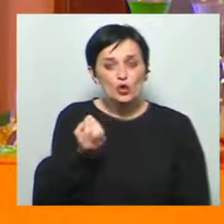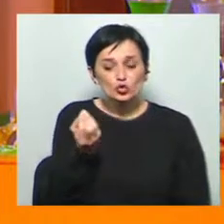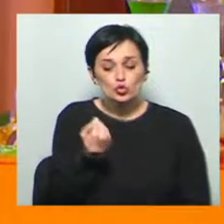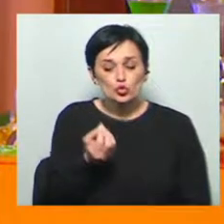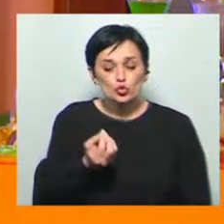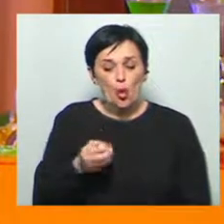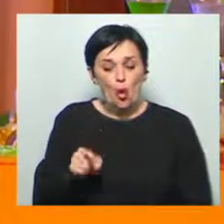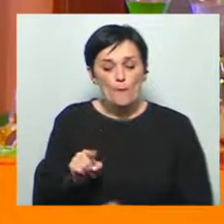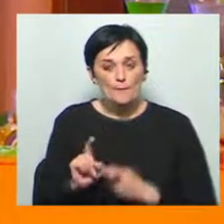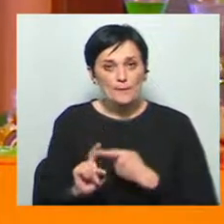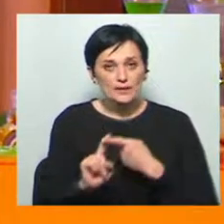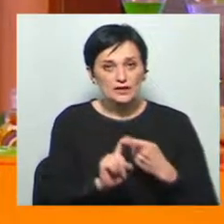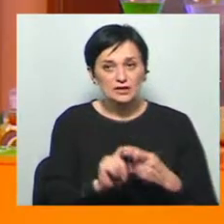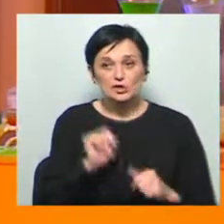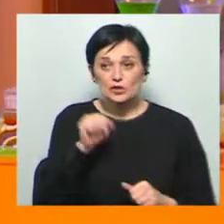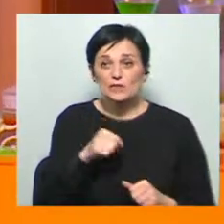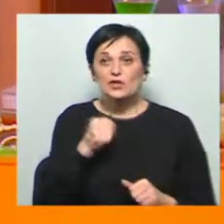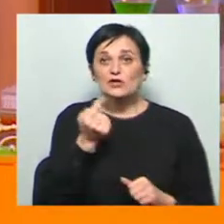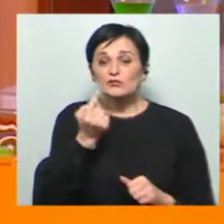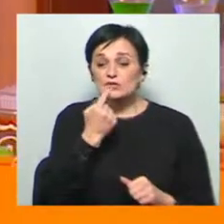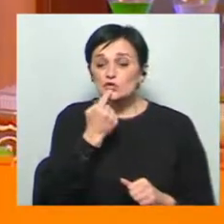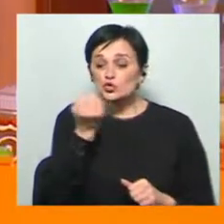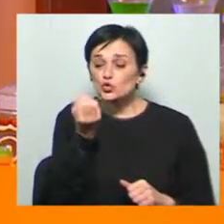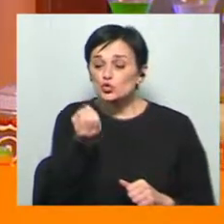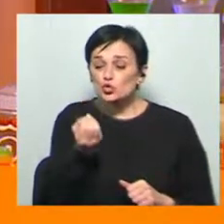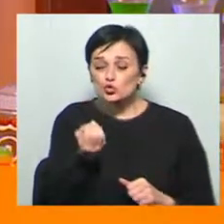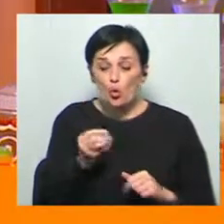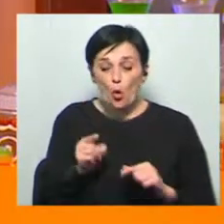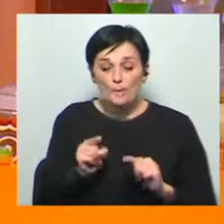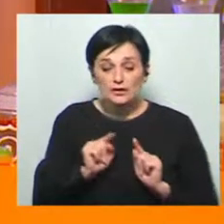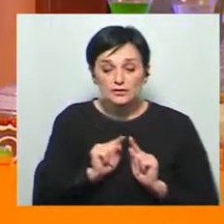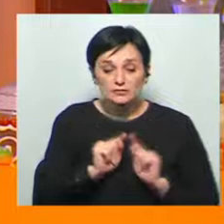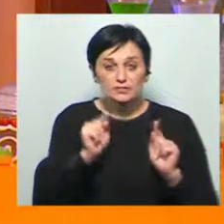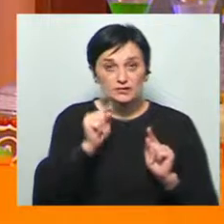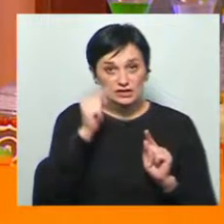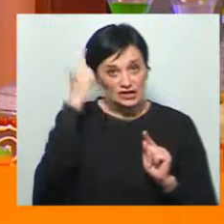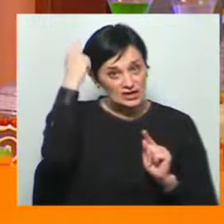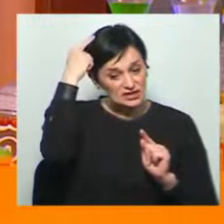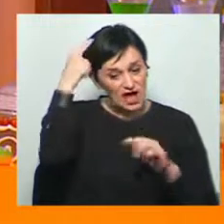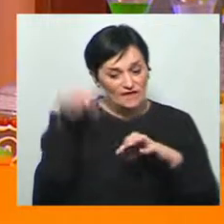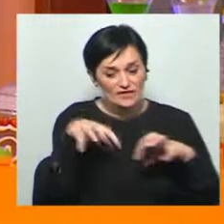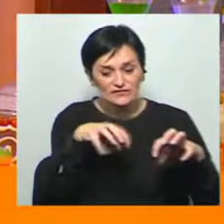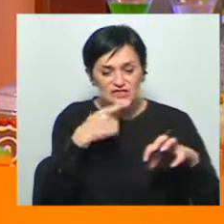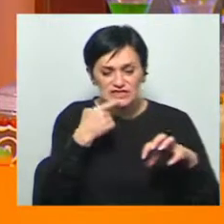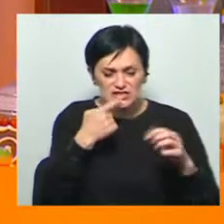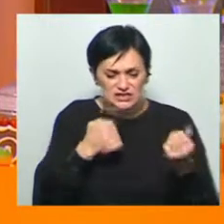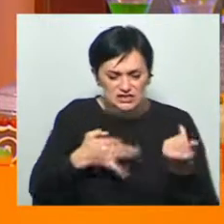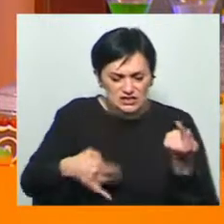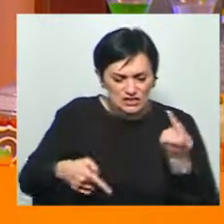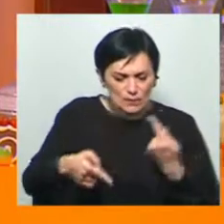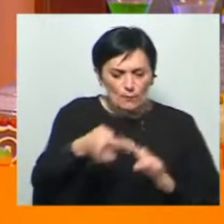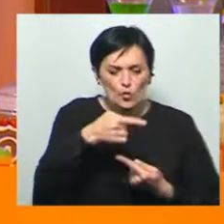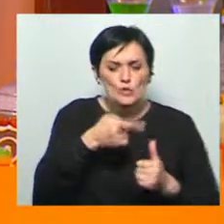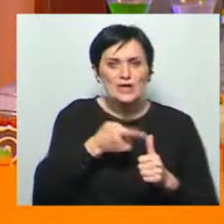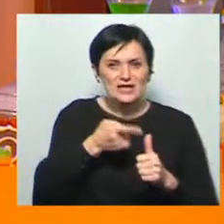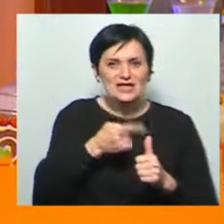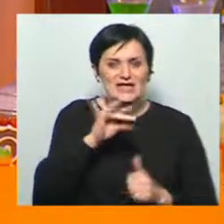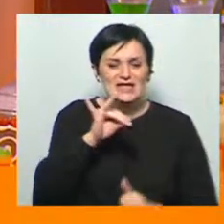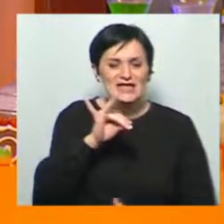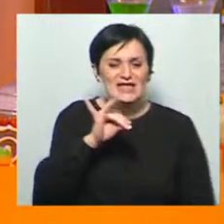განპირობებული, ეს შეიძლება იყოს თრომბით პროვოცირებული თავის ტვინში სისხლმიმოქცევის მწვავე მოშლა, რომელსაც ჰქვია